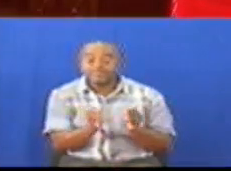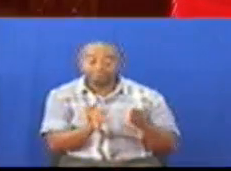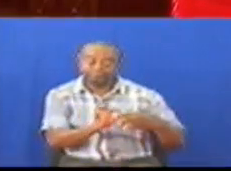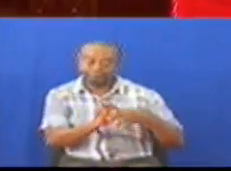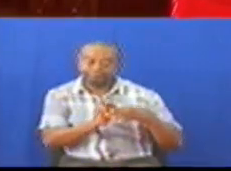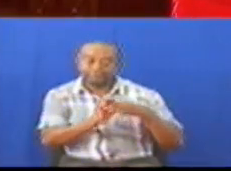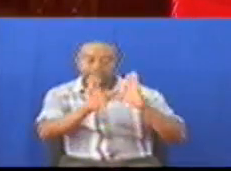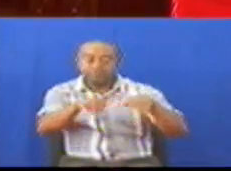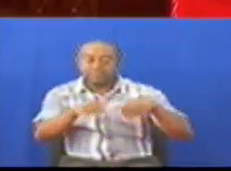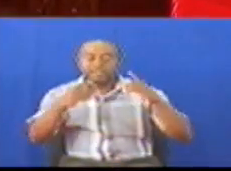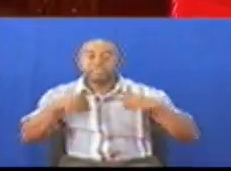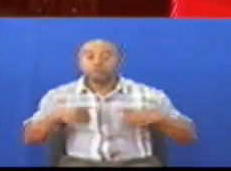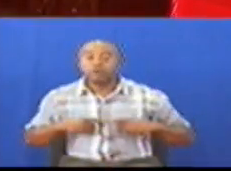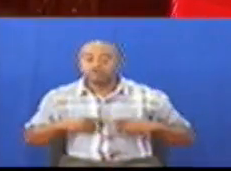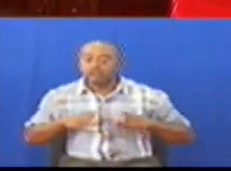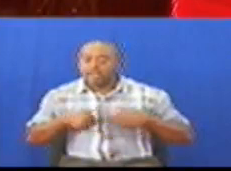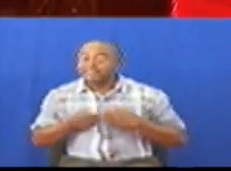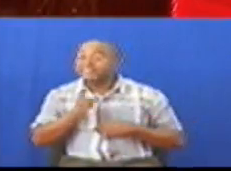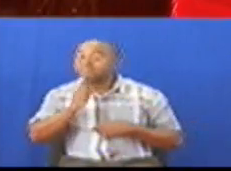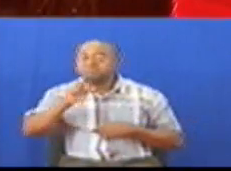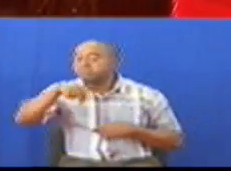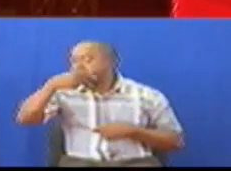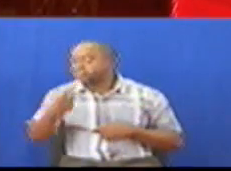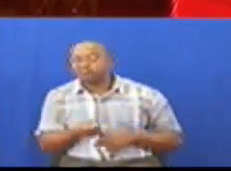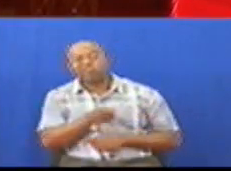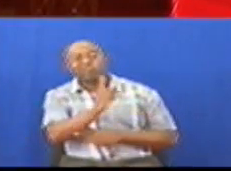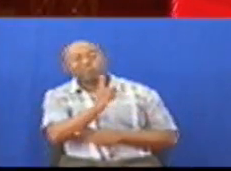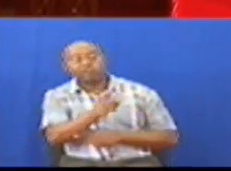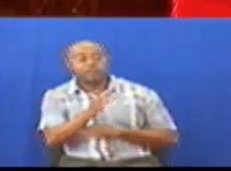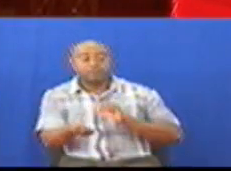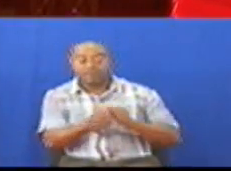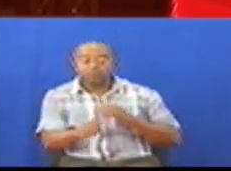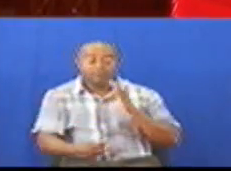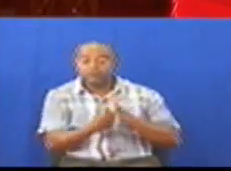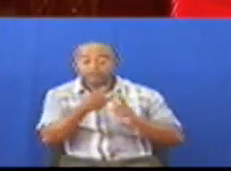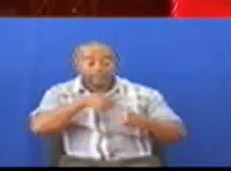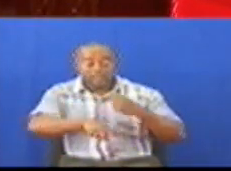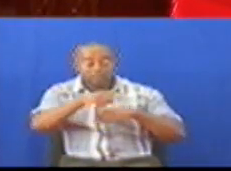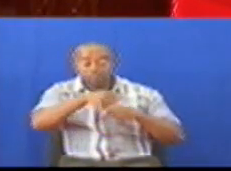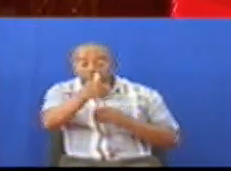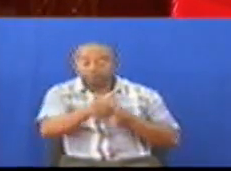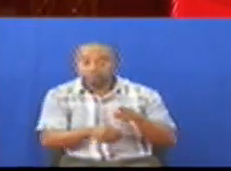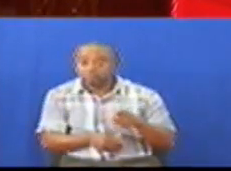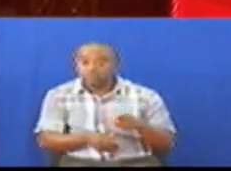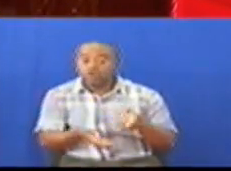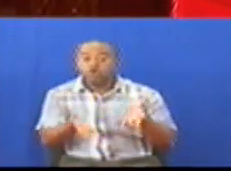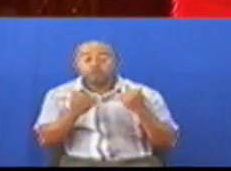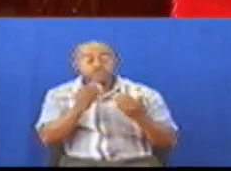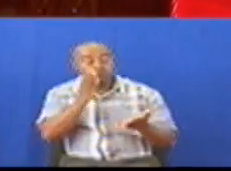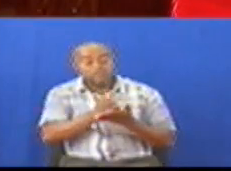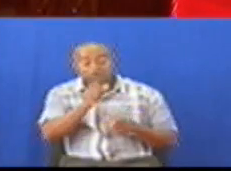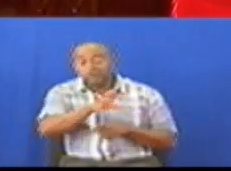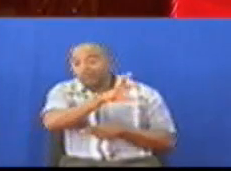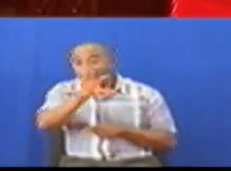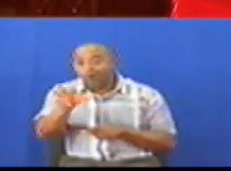madiwani, lakini imeshindwa kukemea mambo ambayo yameshika kasi kwa siku za karibuni ya kuhakikisha wale wote waliopoa ridhaa ya